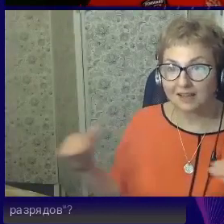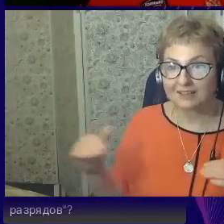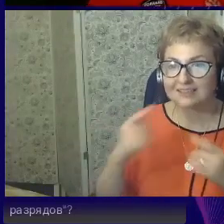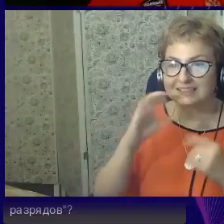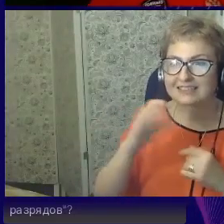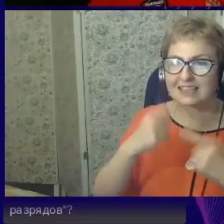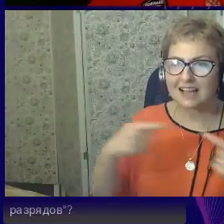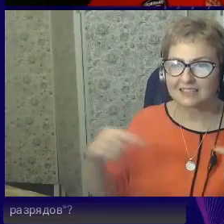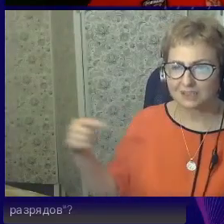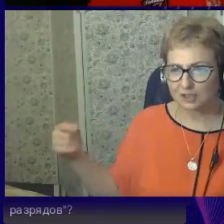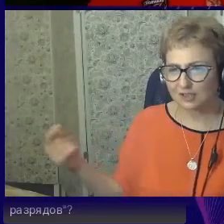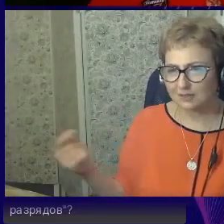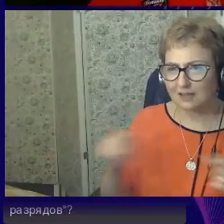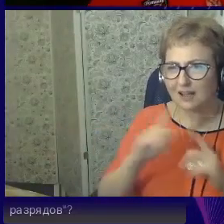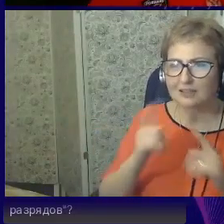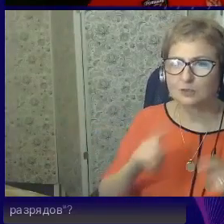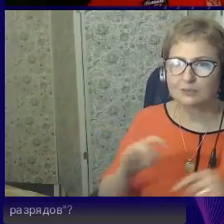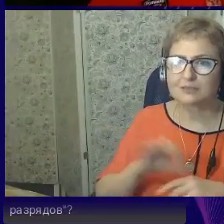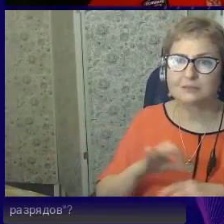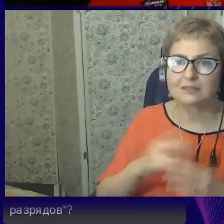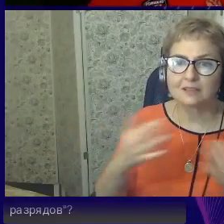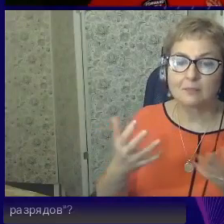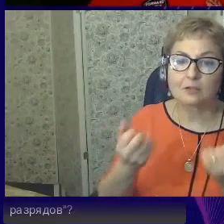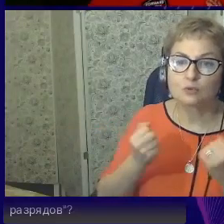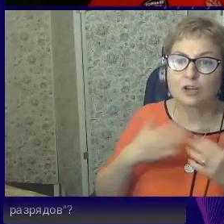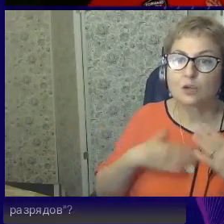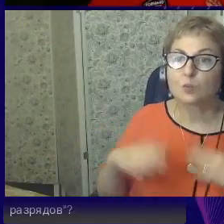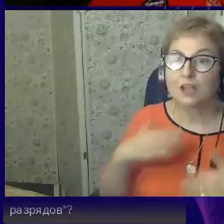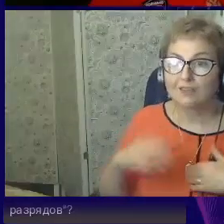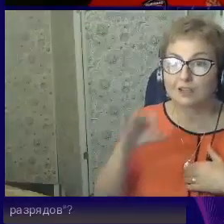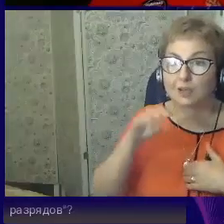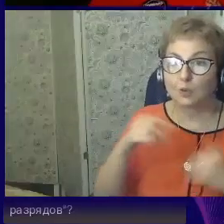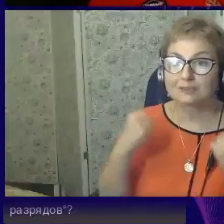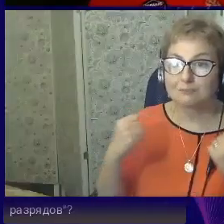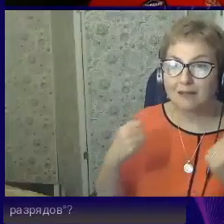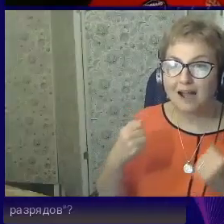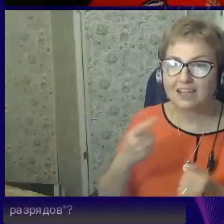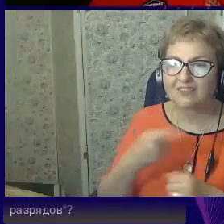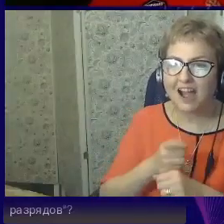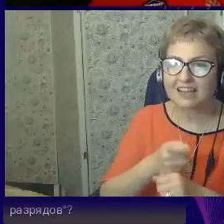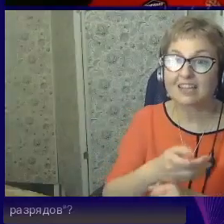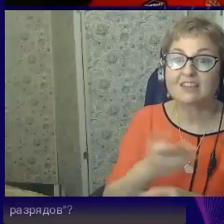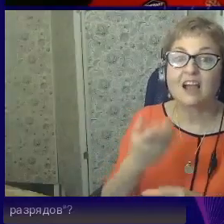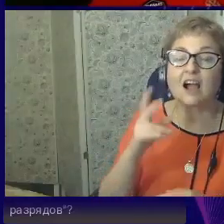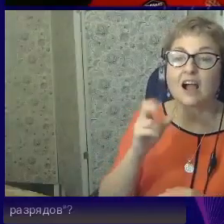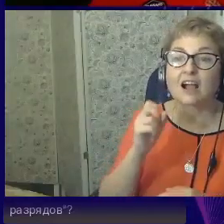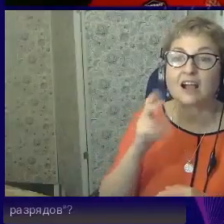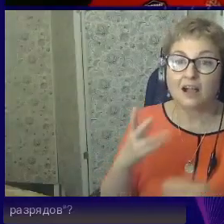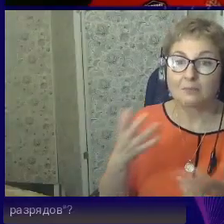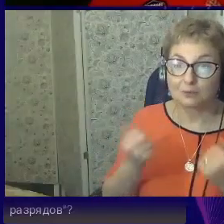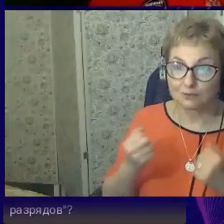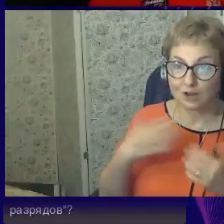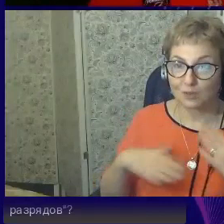с различными особенностями получали удовольствие от спортивного ориентирования, точно так же, как получаю это